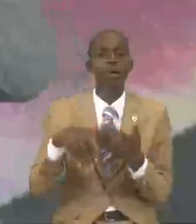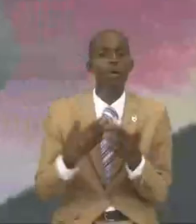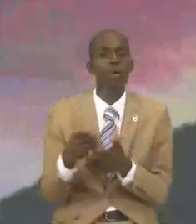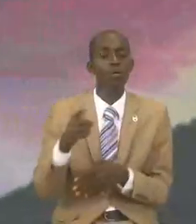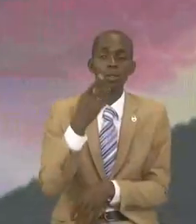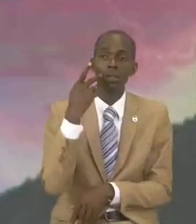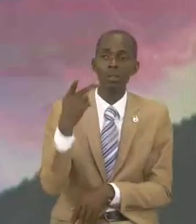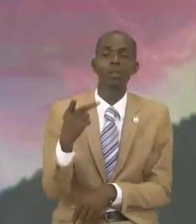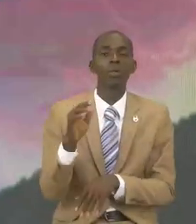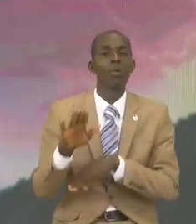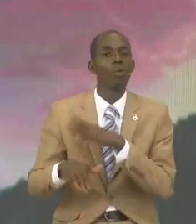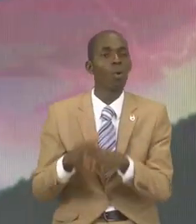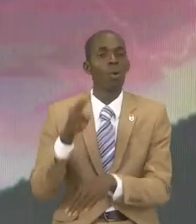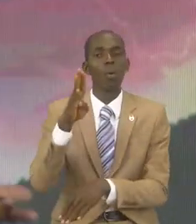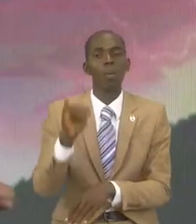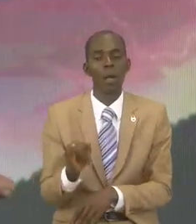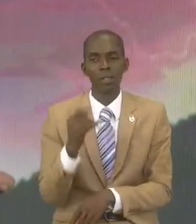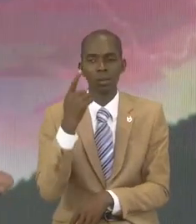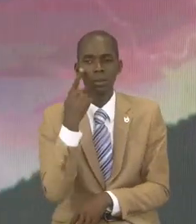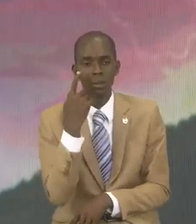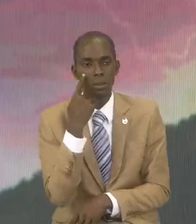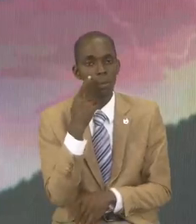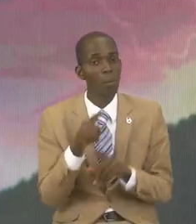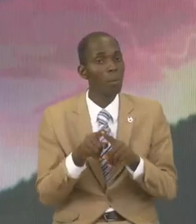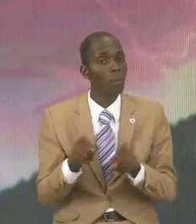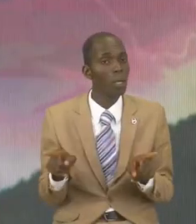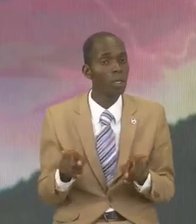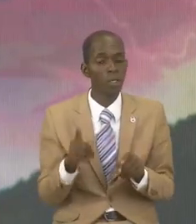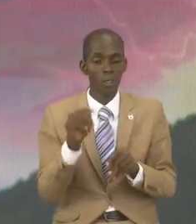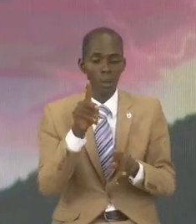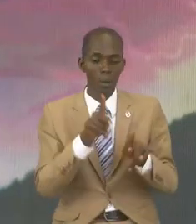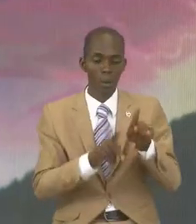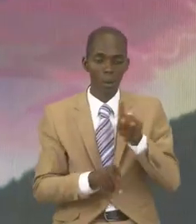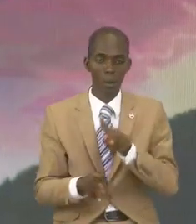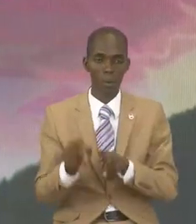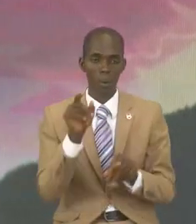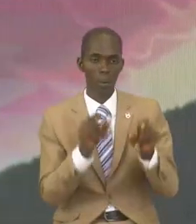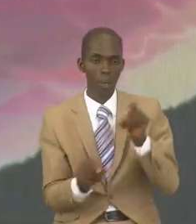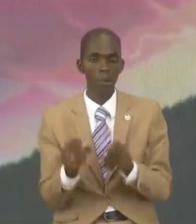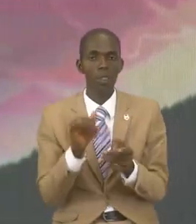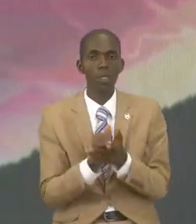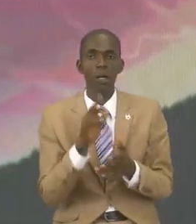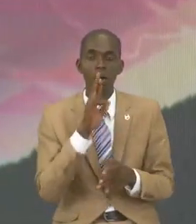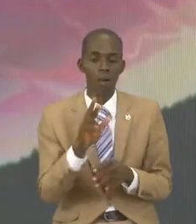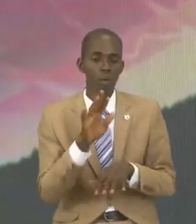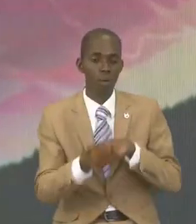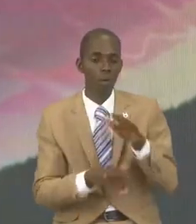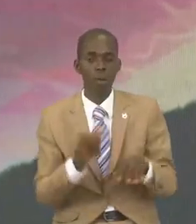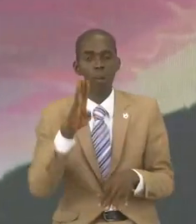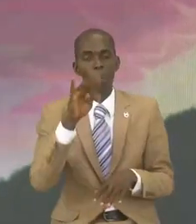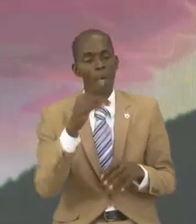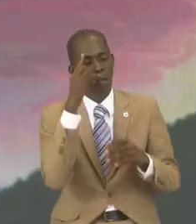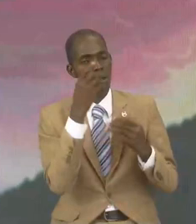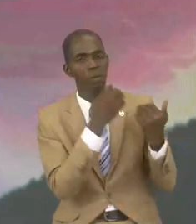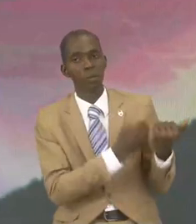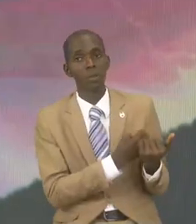voient. Ils marchent par cela. Ils marchent par la vue. Mais ceux qui marchent par la foi, ils